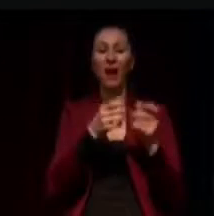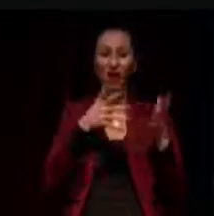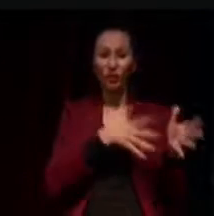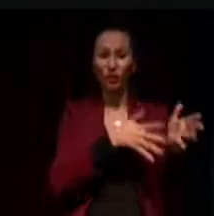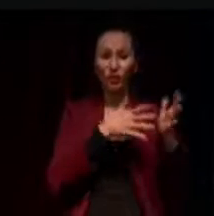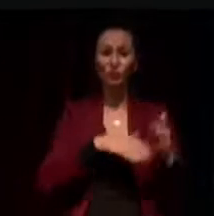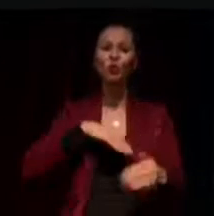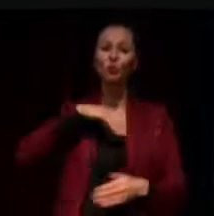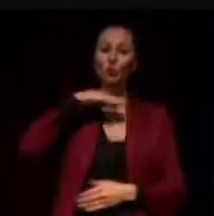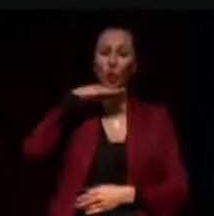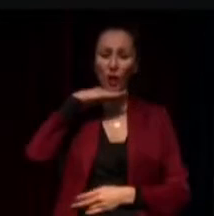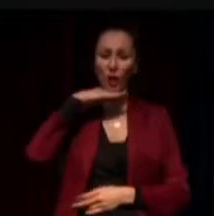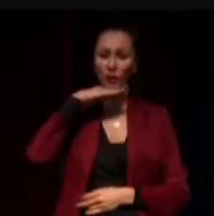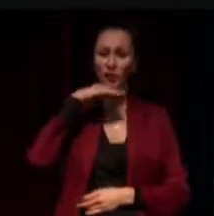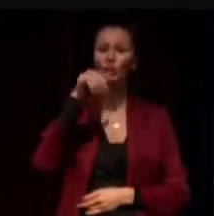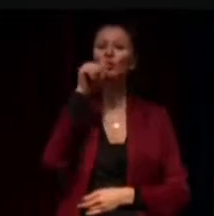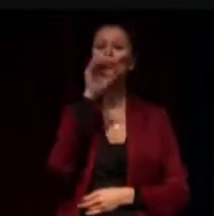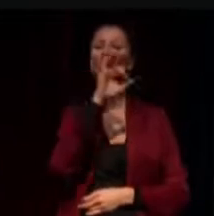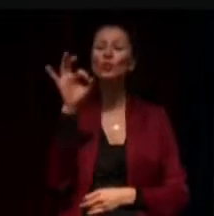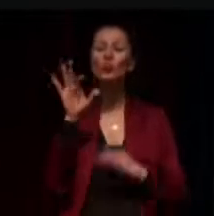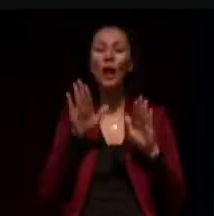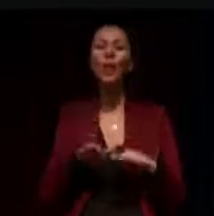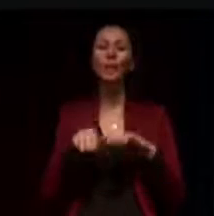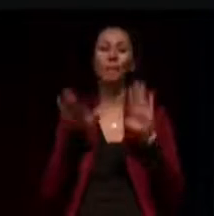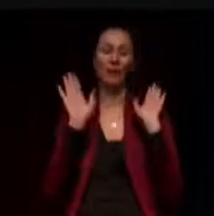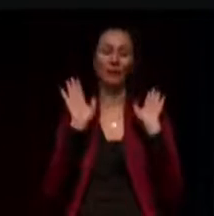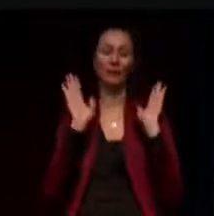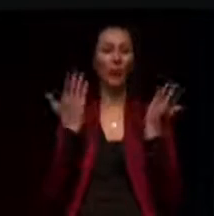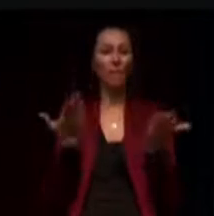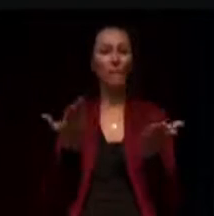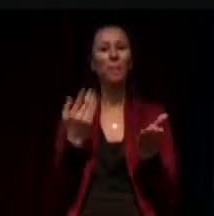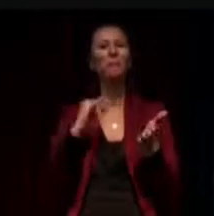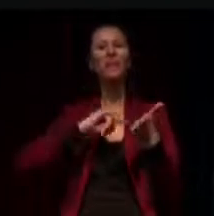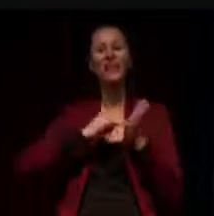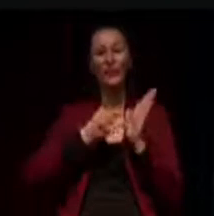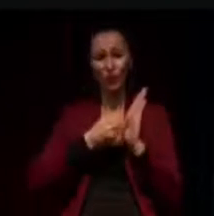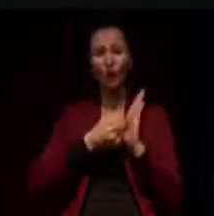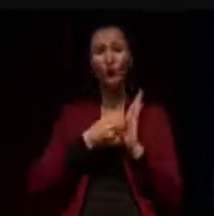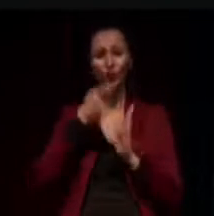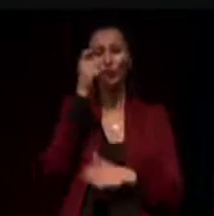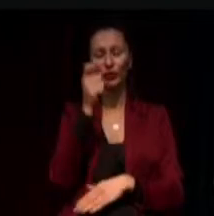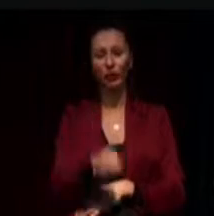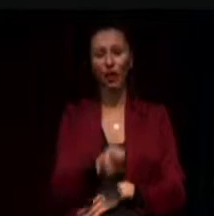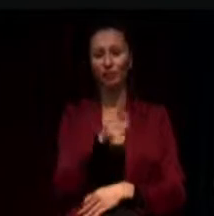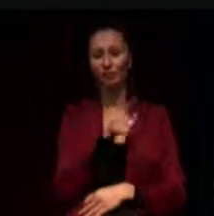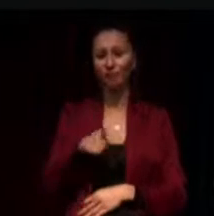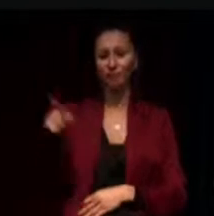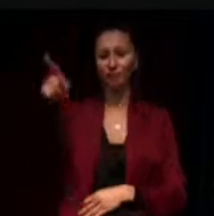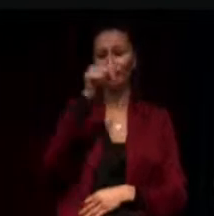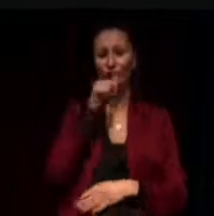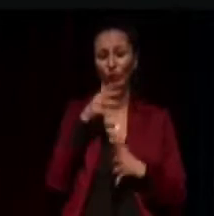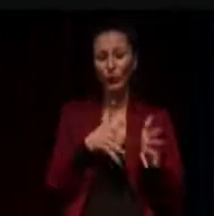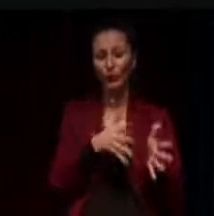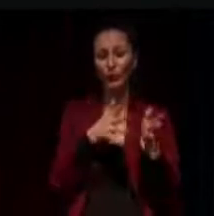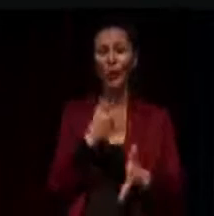barajlarımız dolar, susuz kalmayız, ama tasarruf şart. Yani su tasarrufu yapmamız,